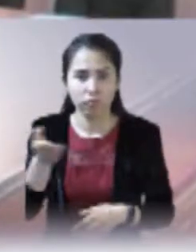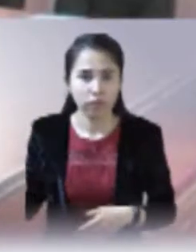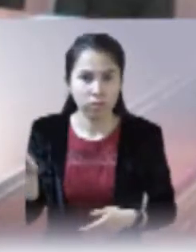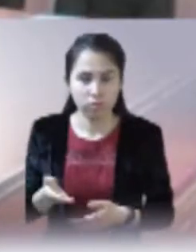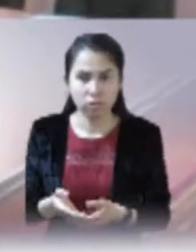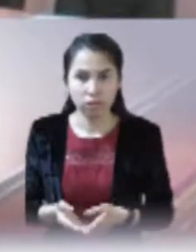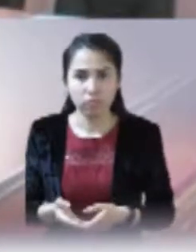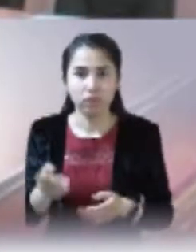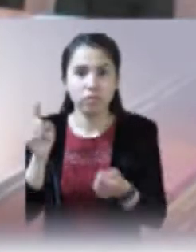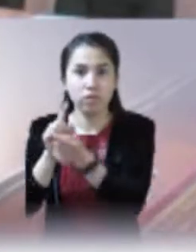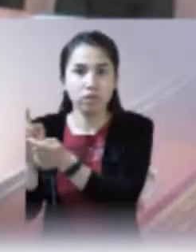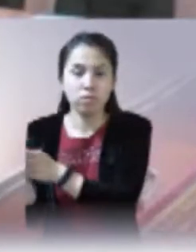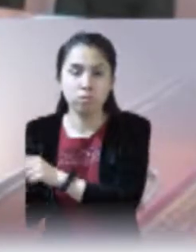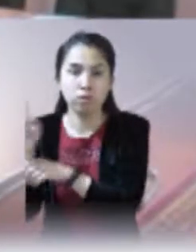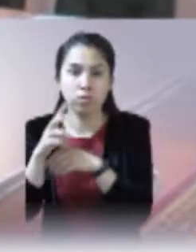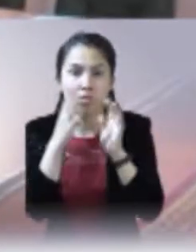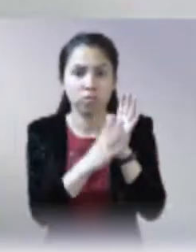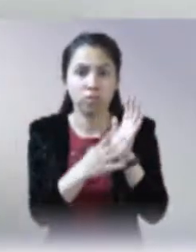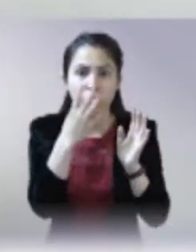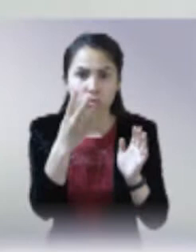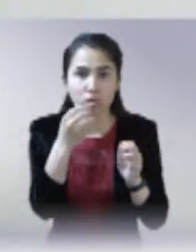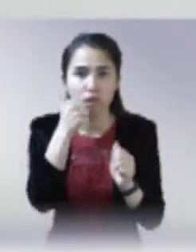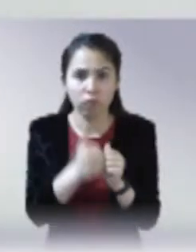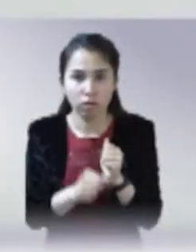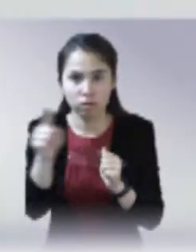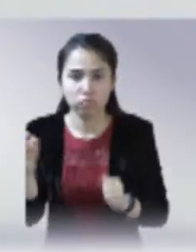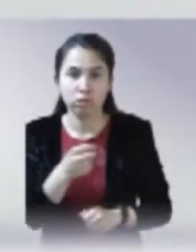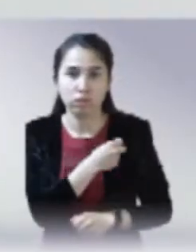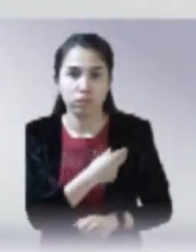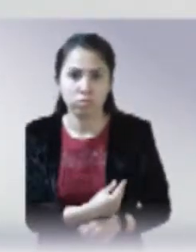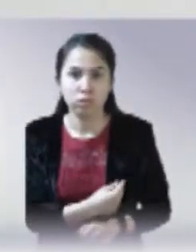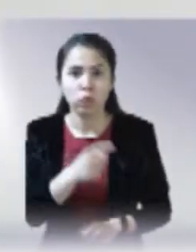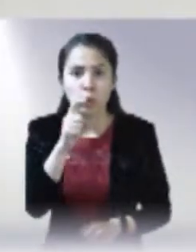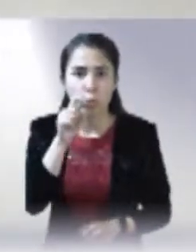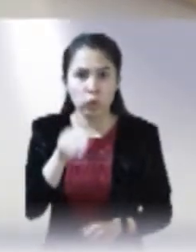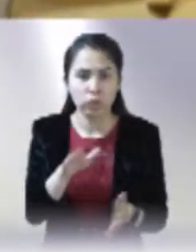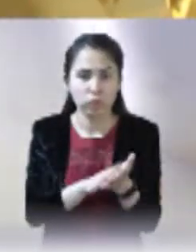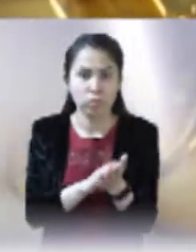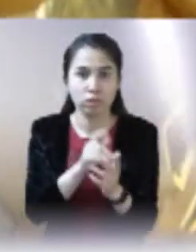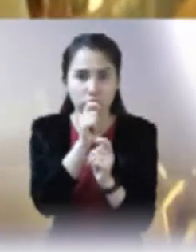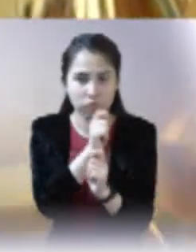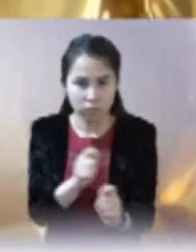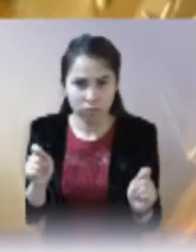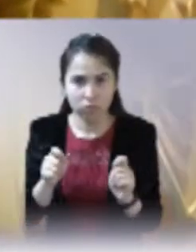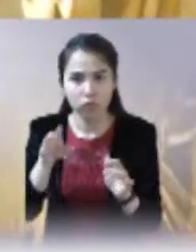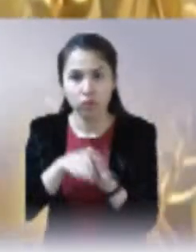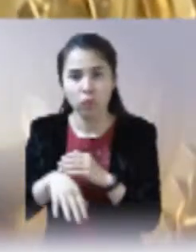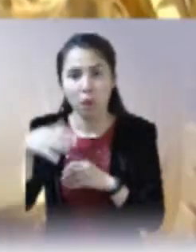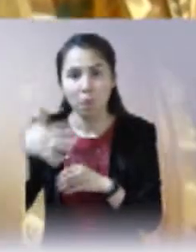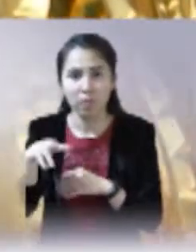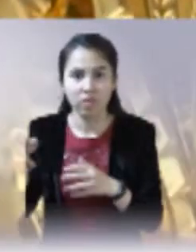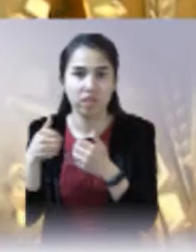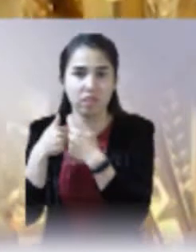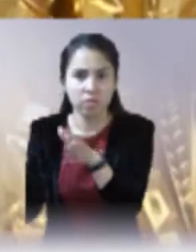зданий Управления сельского хозяйства, земельных отношений, Управления по контролю за использованием и охраной земель, государственный флаг и государственный герб не размещены вообще.